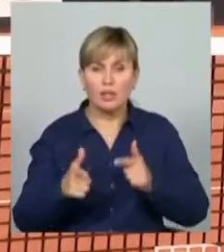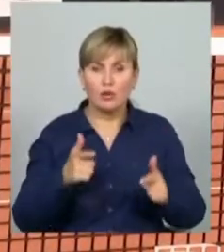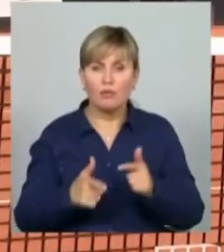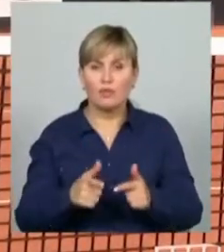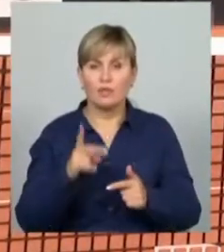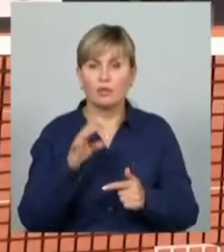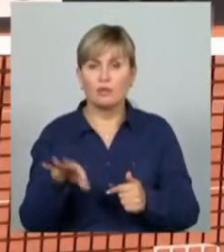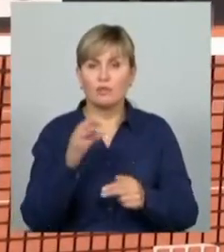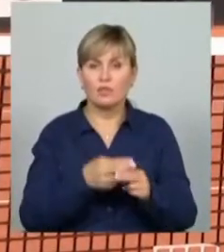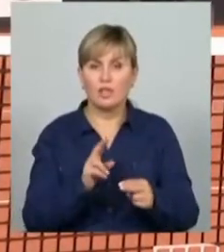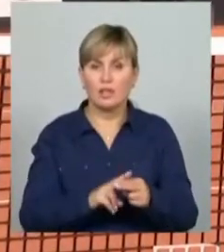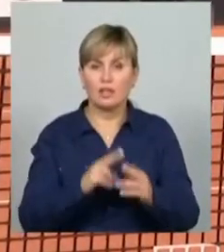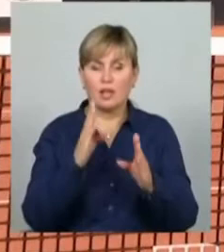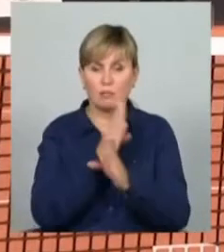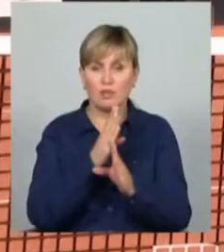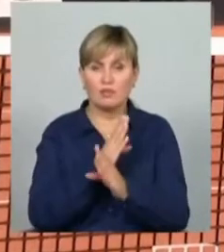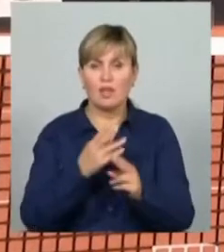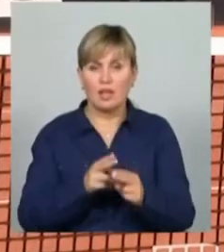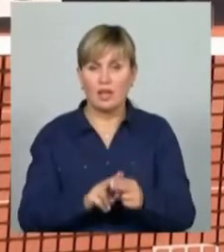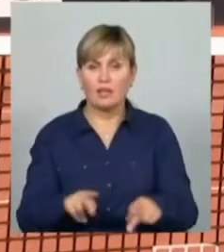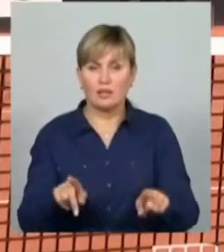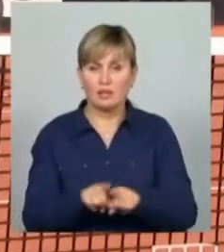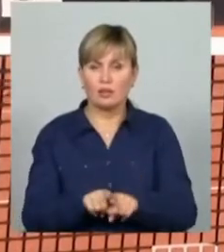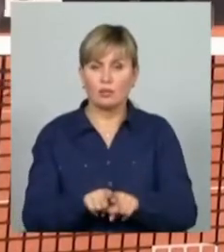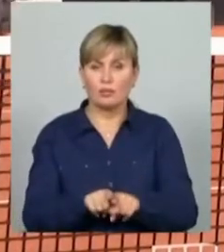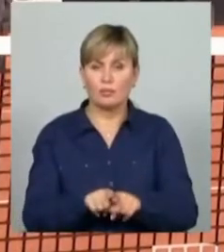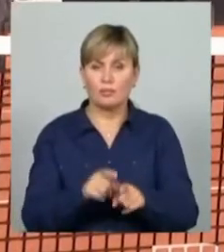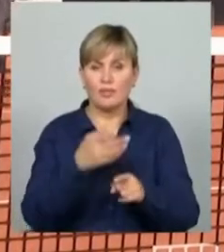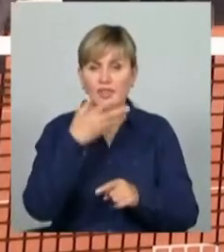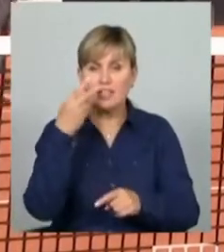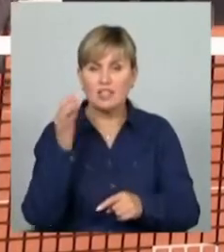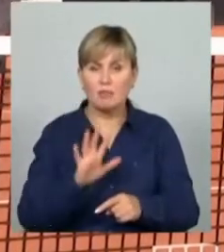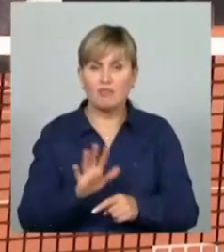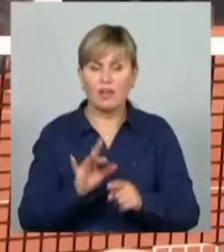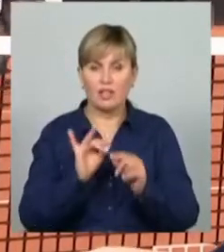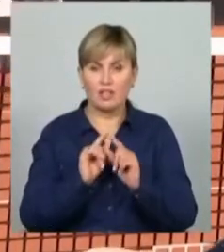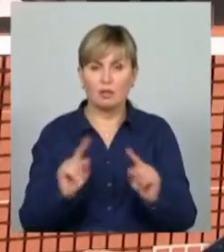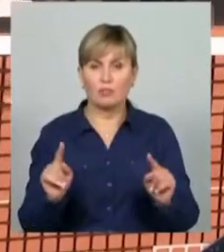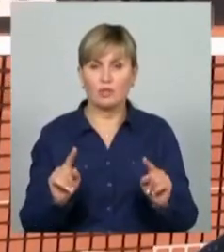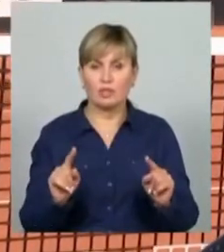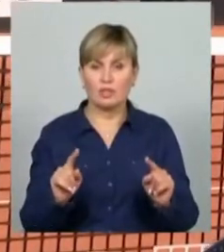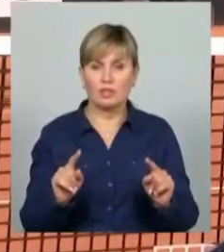вот вся эта атмосфера, конечно, это что-то такое незабываемое, необычное, и